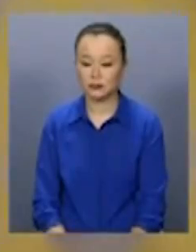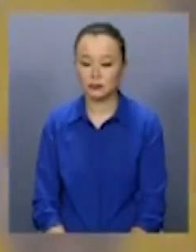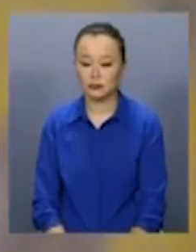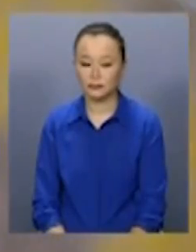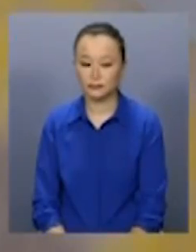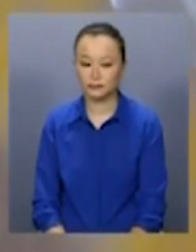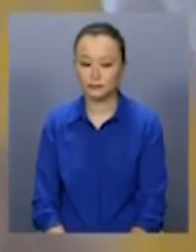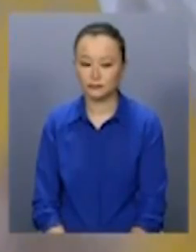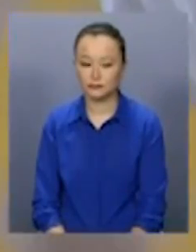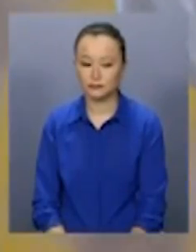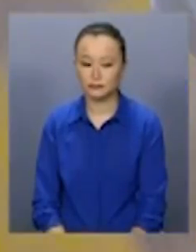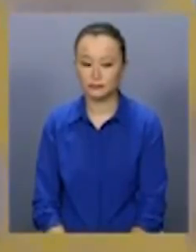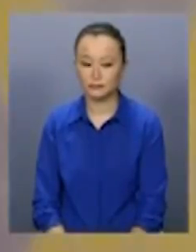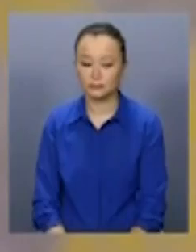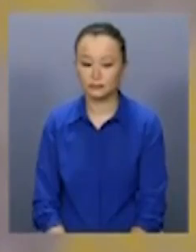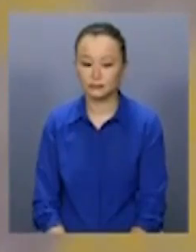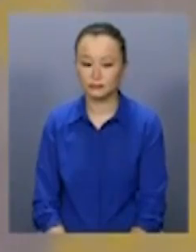Жанына қарай.